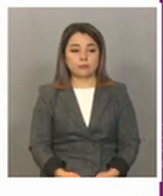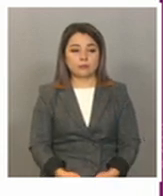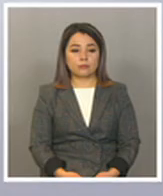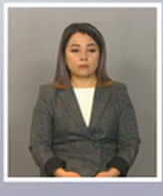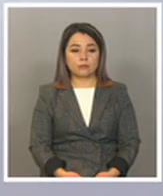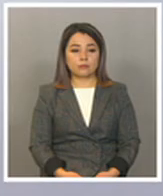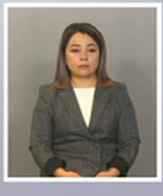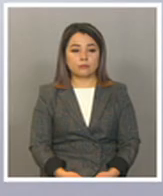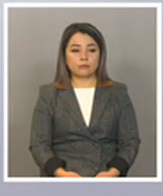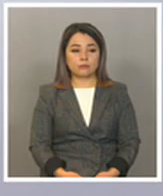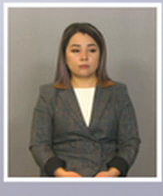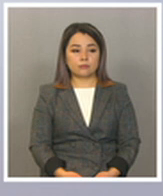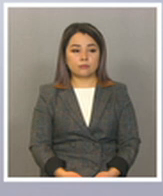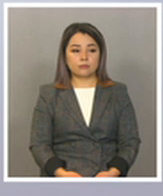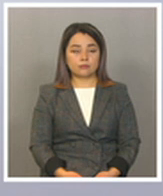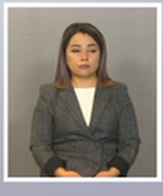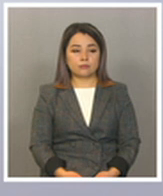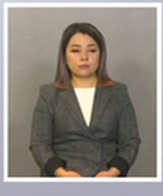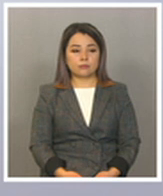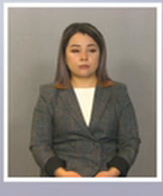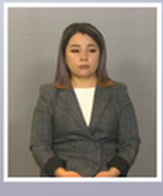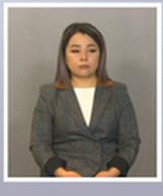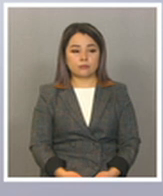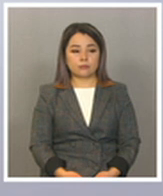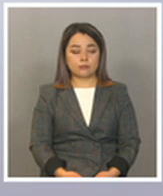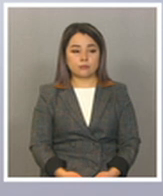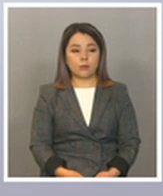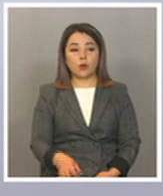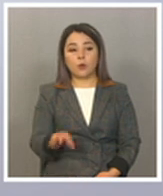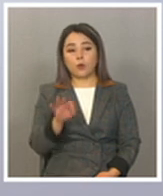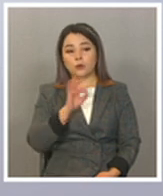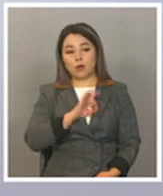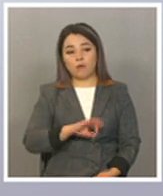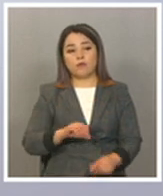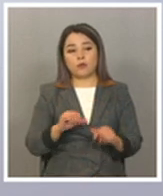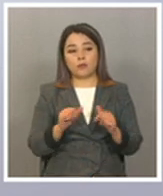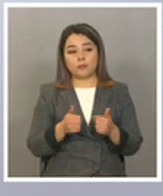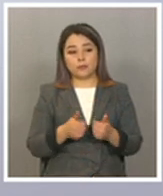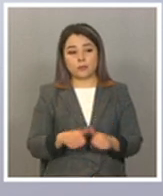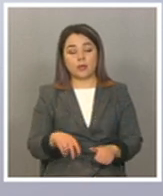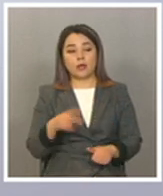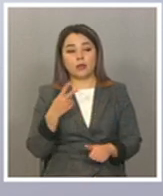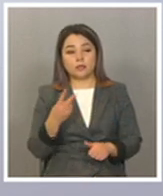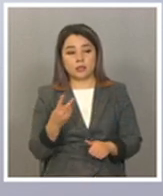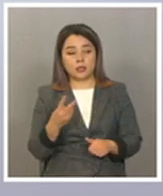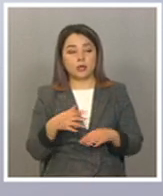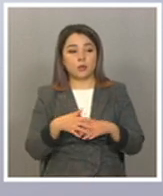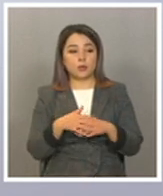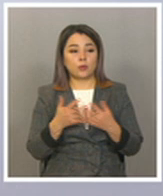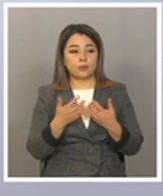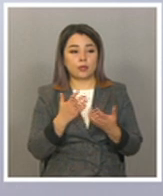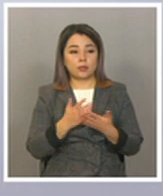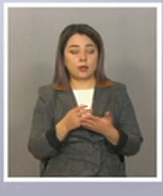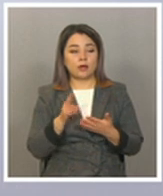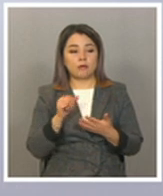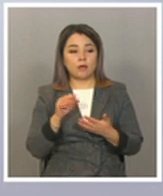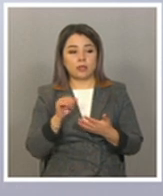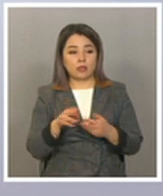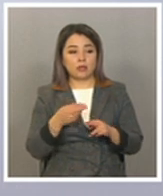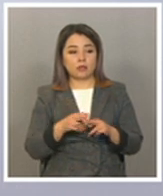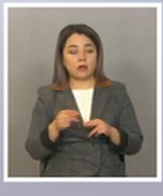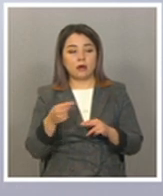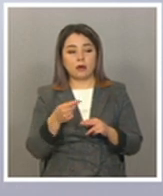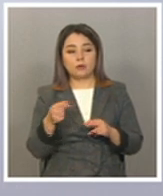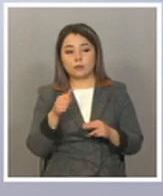түрінде жазамыз. Ал келесі қолданатын формуламыз 2 өрнектің квадраттарының